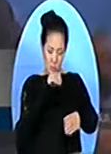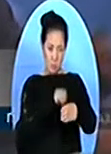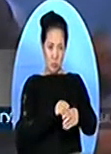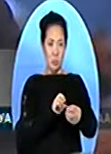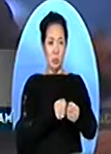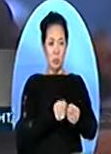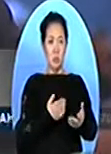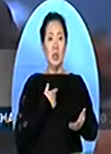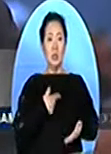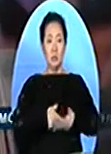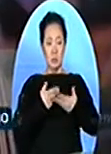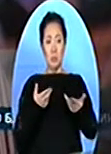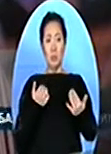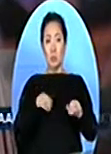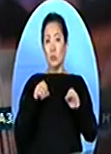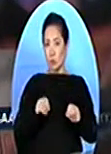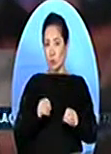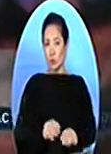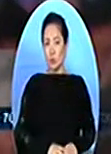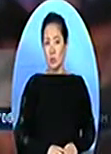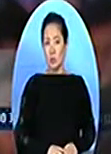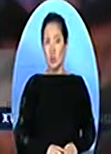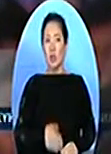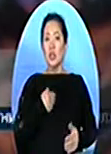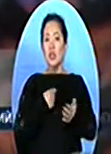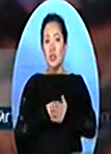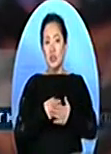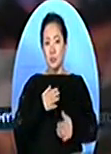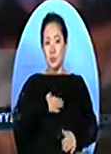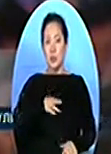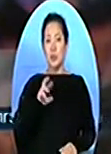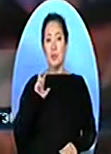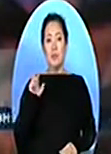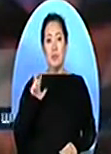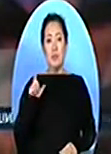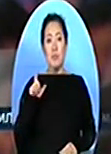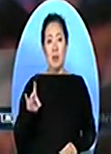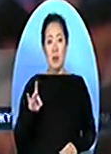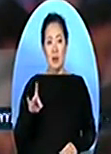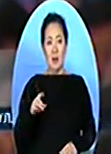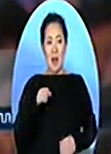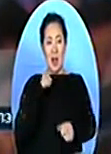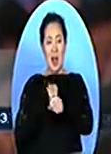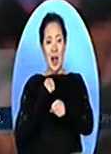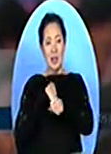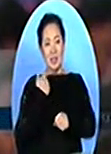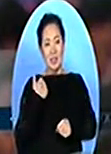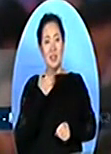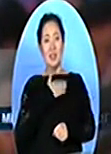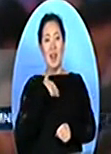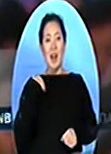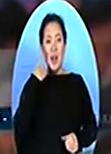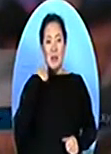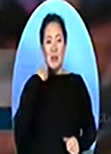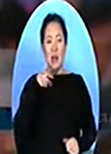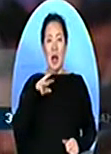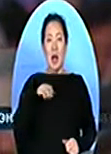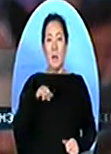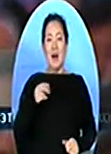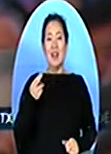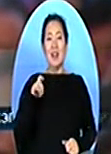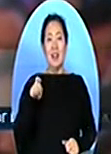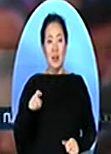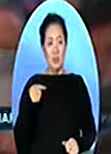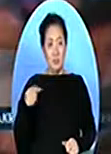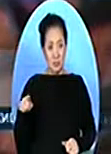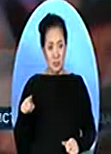явчих юм бол энэ дэмжлэг болоод явчихна. Одоо миний бэр албаны дарган дээр ажиллаж байсан мандах гэж эмхтэйг ачсан